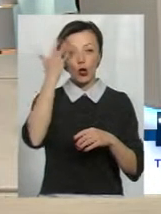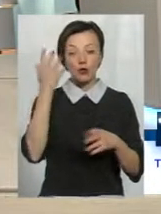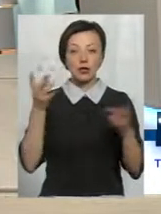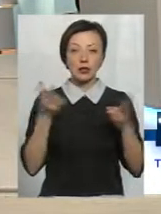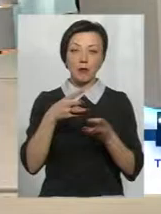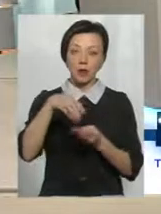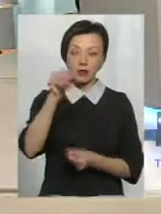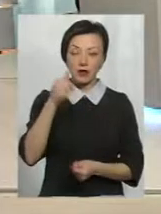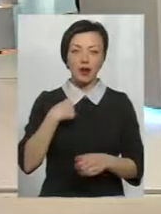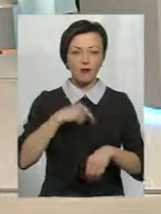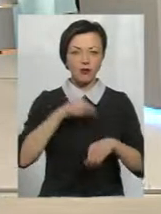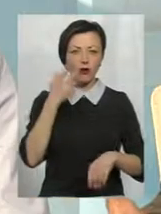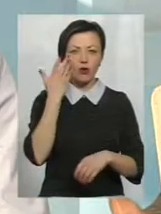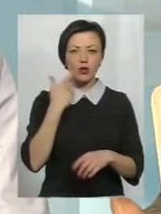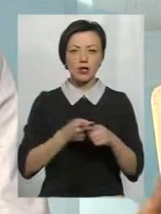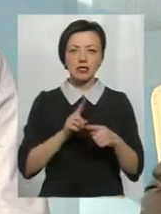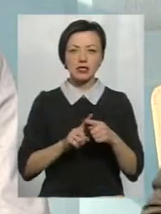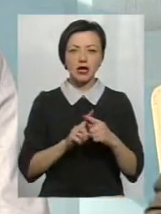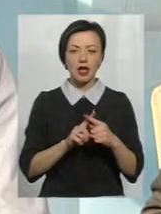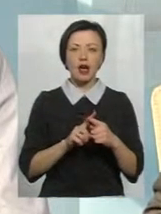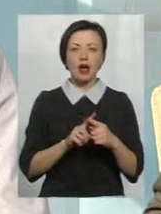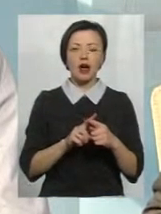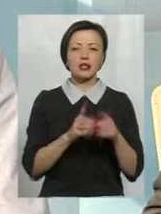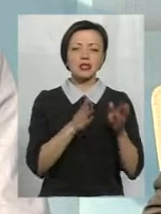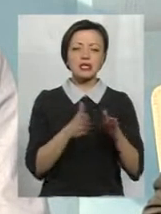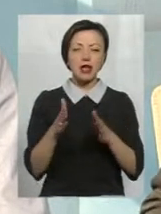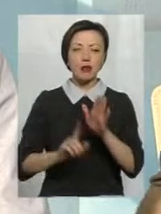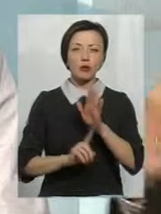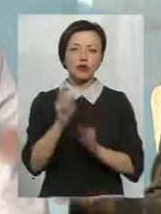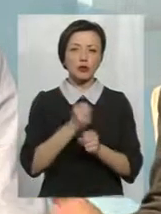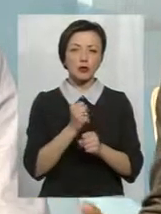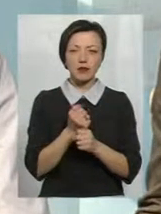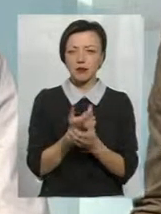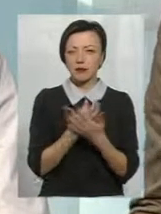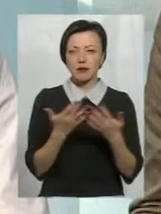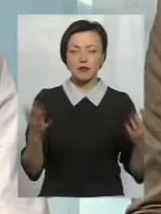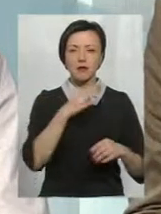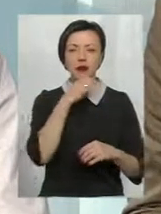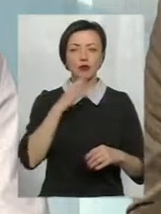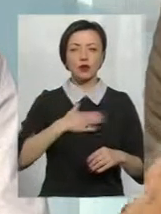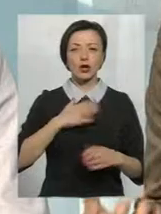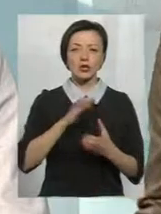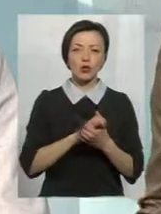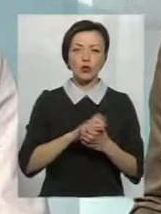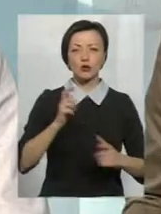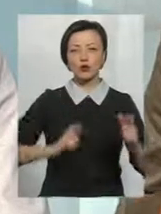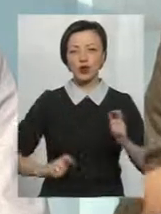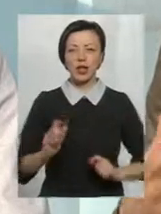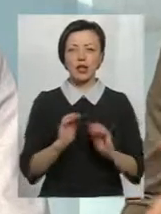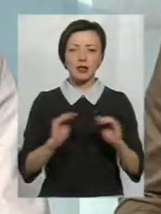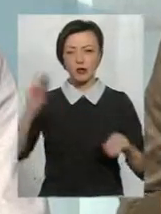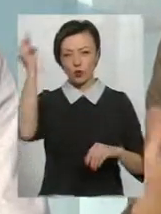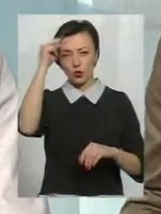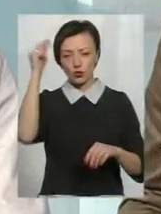коли тільки ця платформа стартувала, то безліч знайомих, там студентів, учнів шкіл,